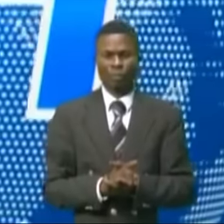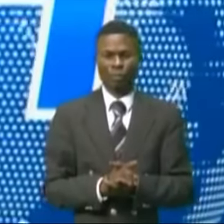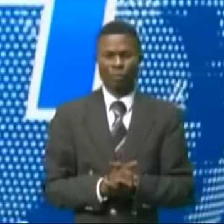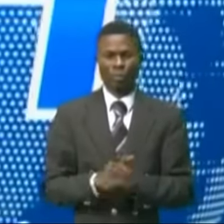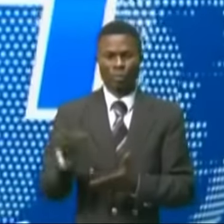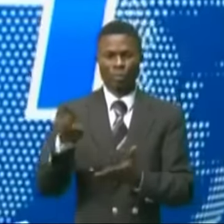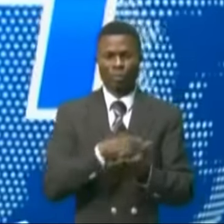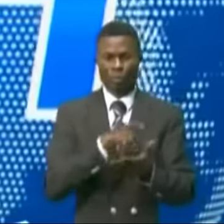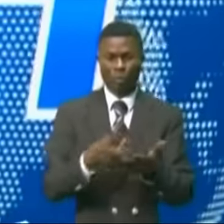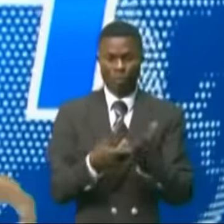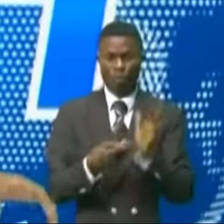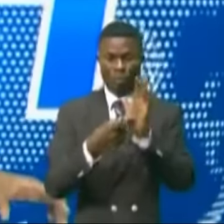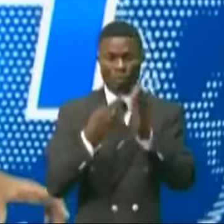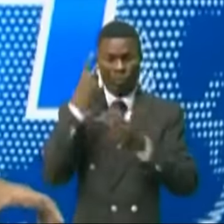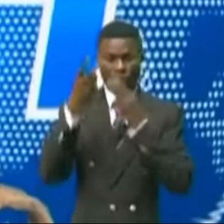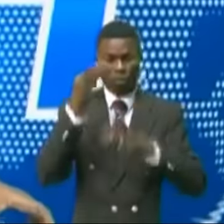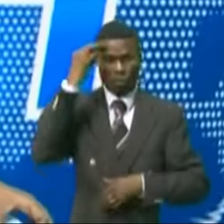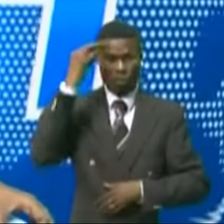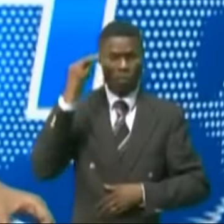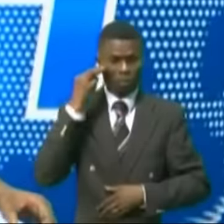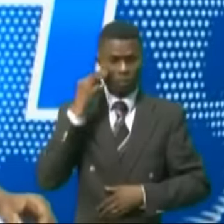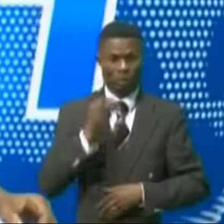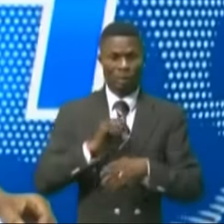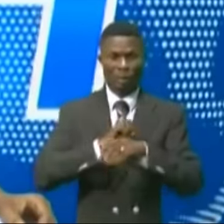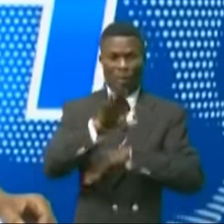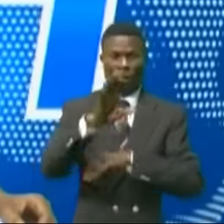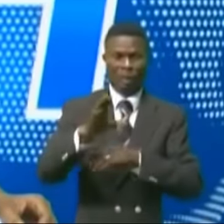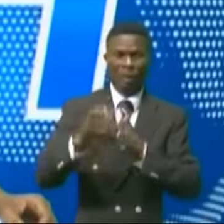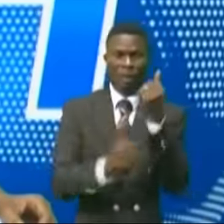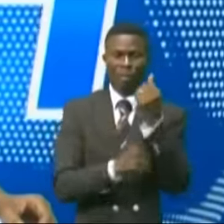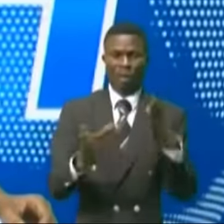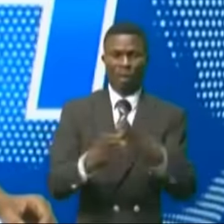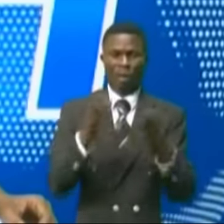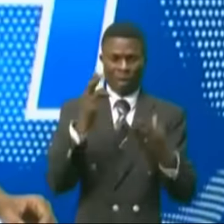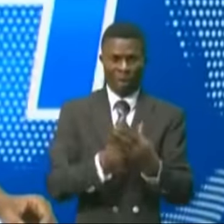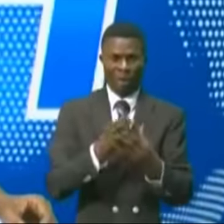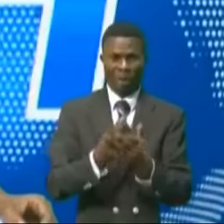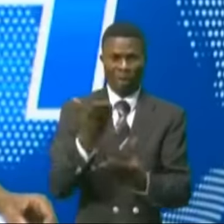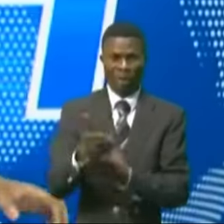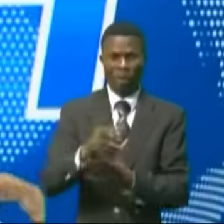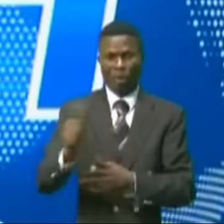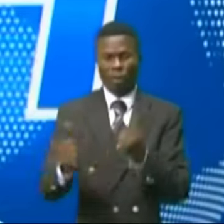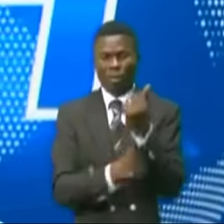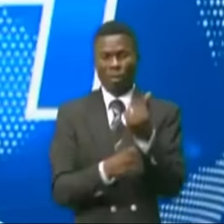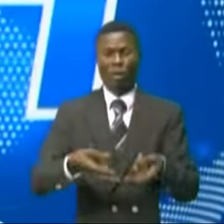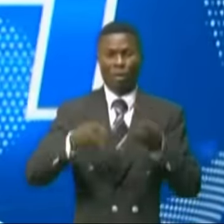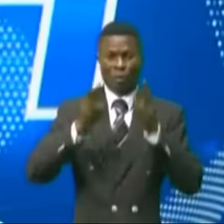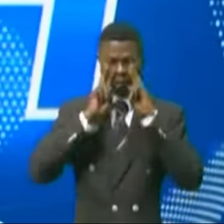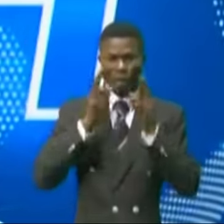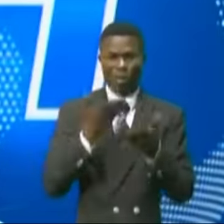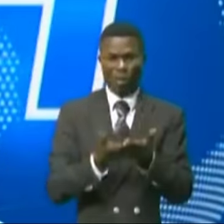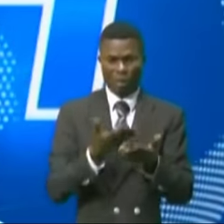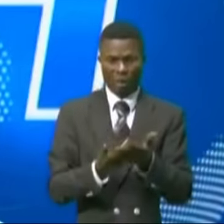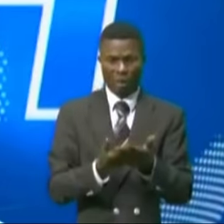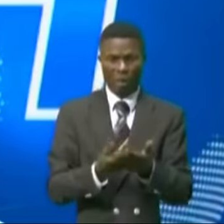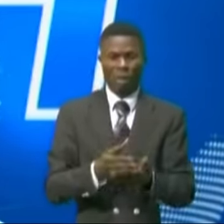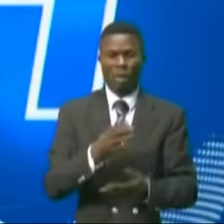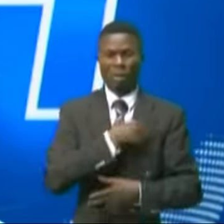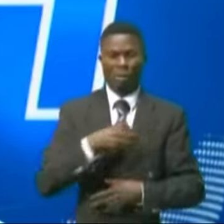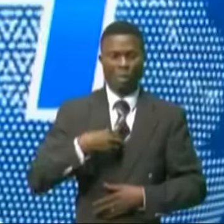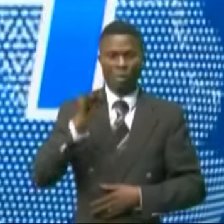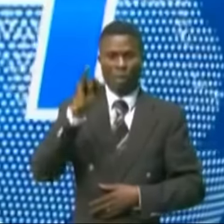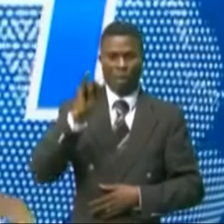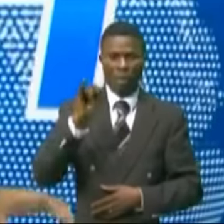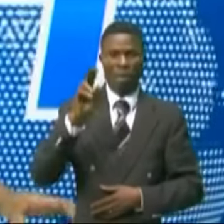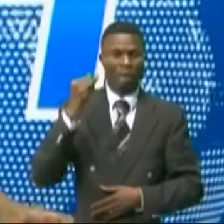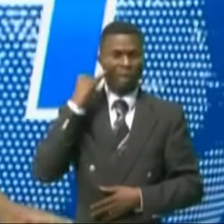Correctif, c'était là la visite de la ministre déléguée des personnes vivant avec handicap et autres personnes vulnérables, Irène Sambodiata,